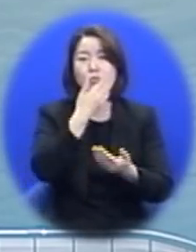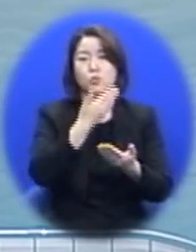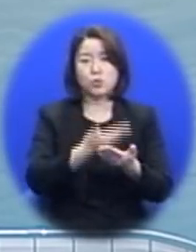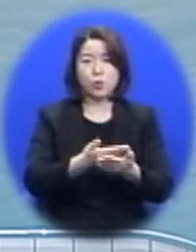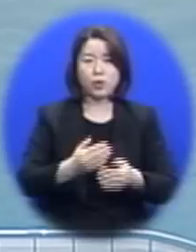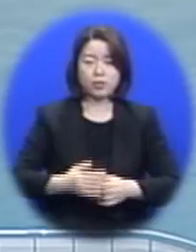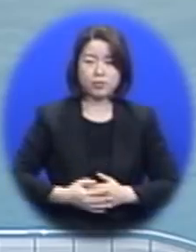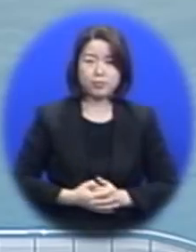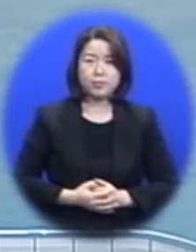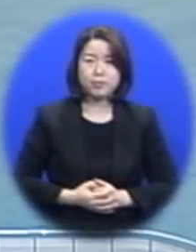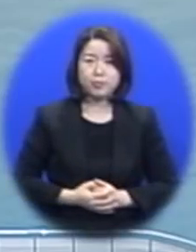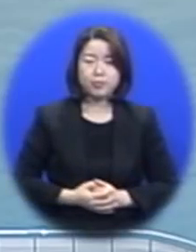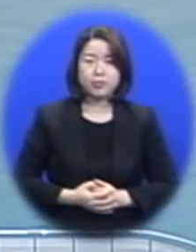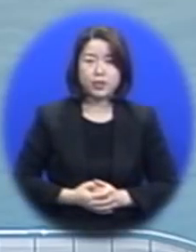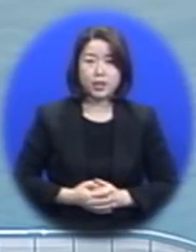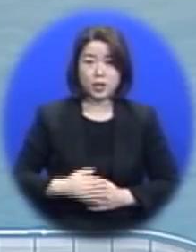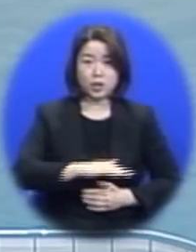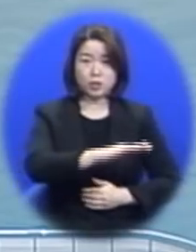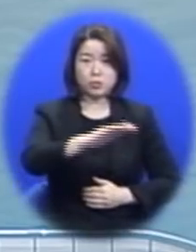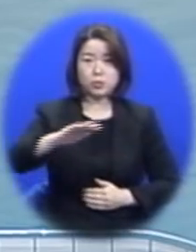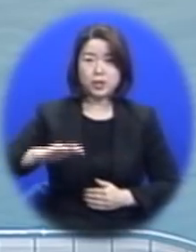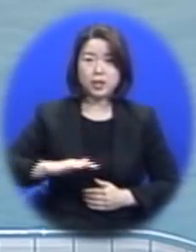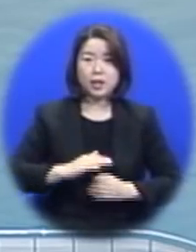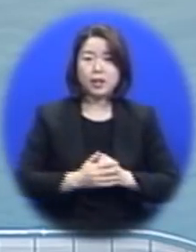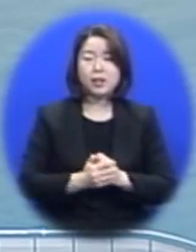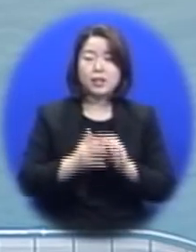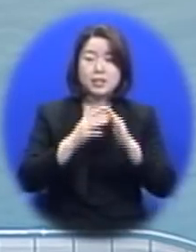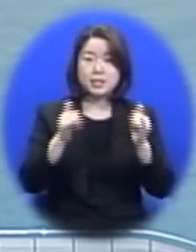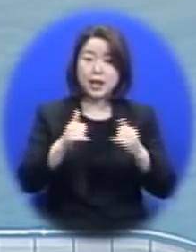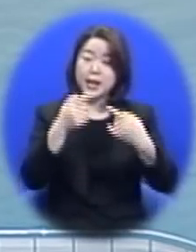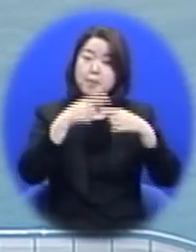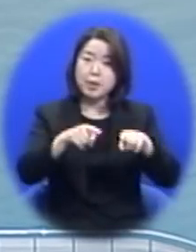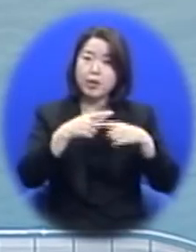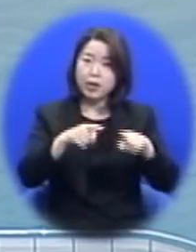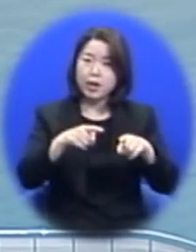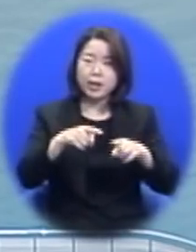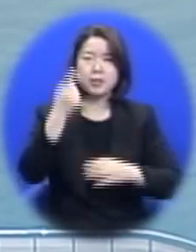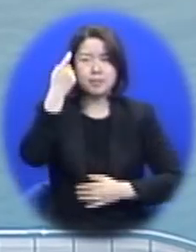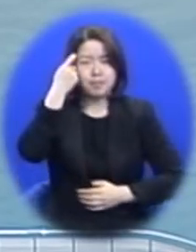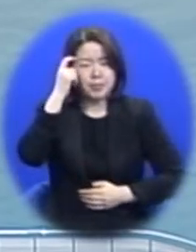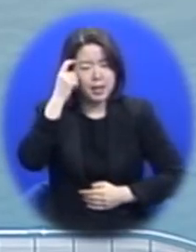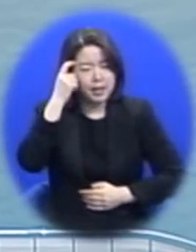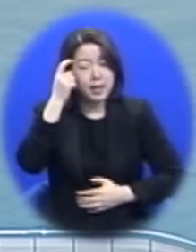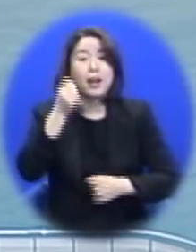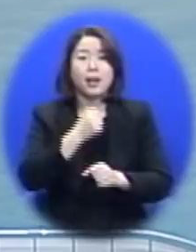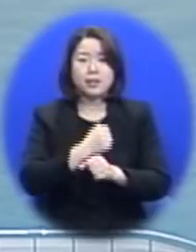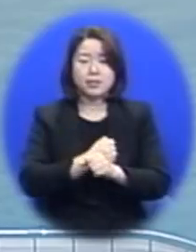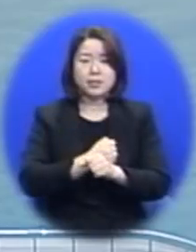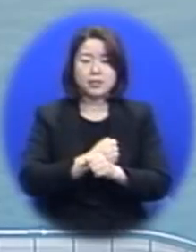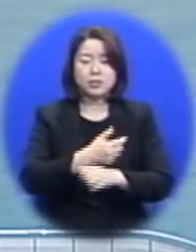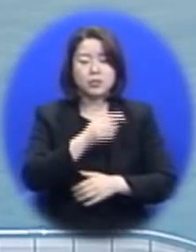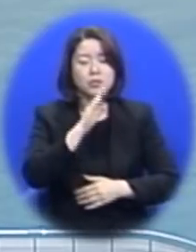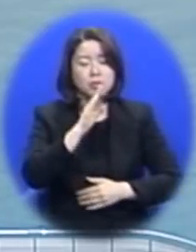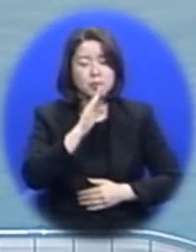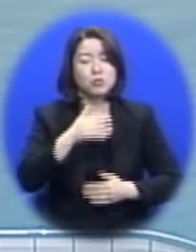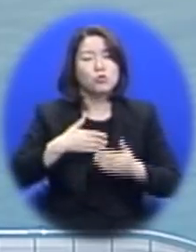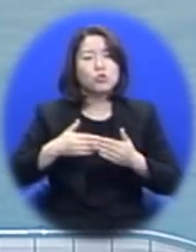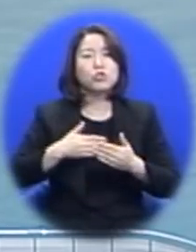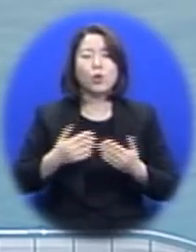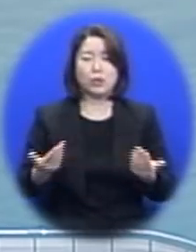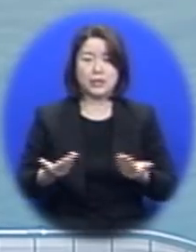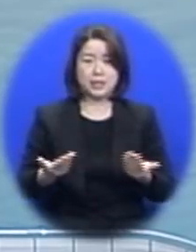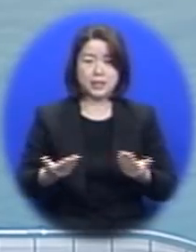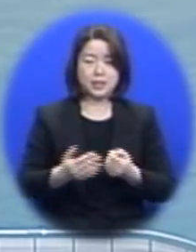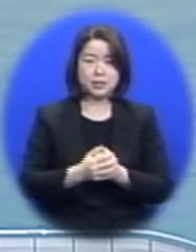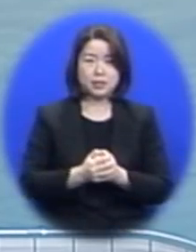여러분, 우리가 사람의 평가에 연연하는 것은 대단히 두려운 일입니다. 정말